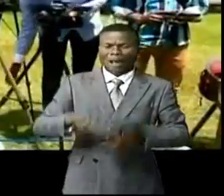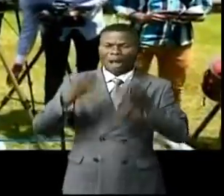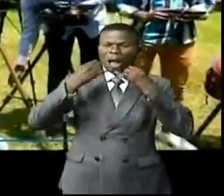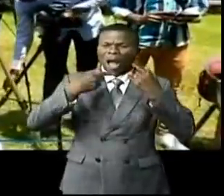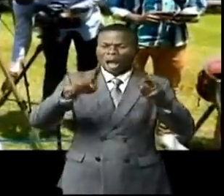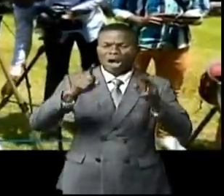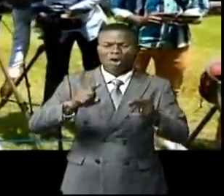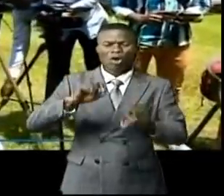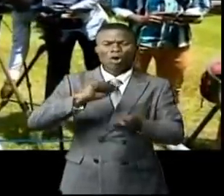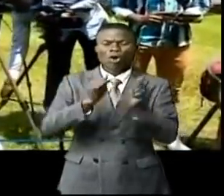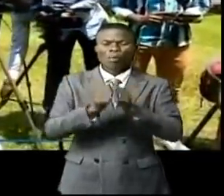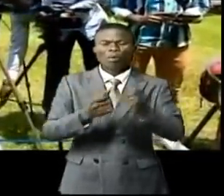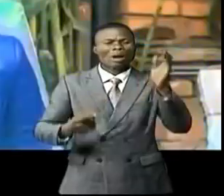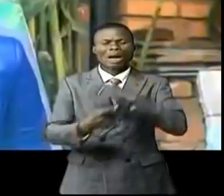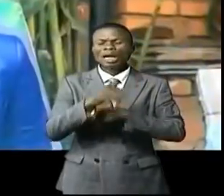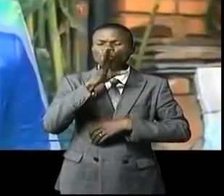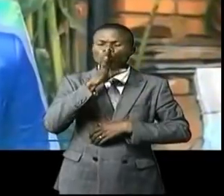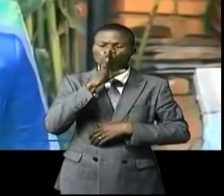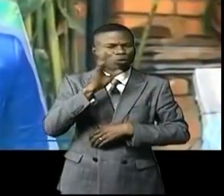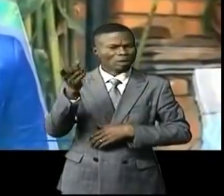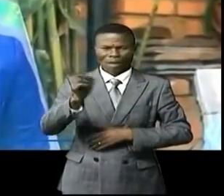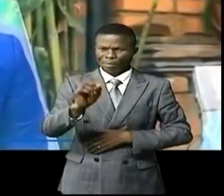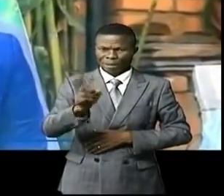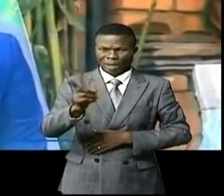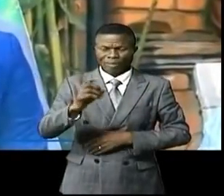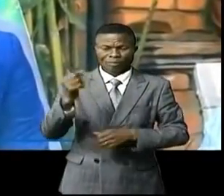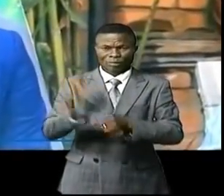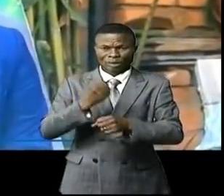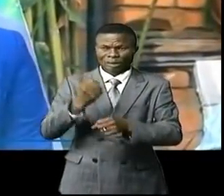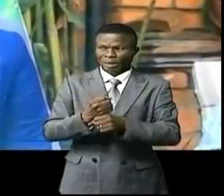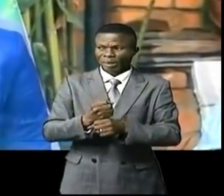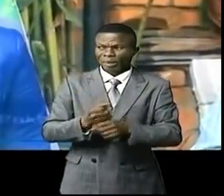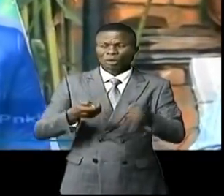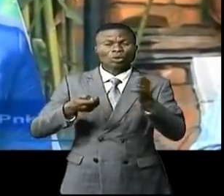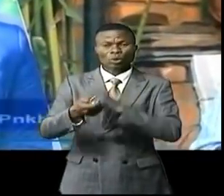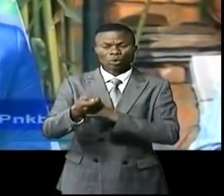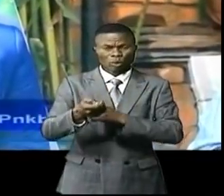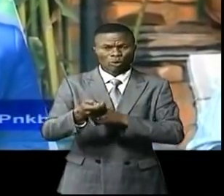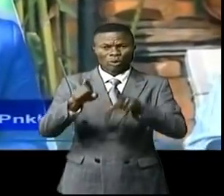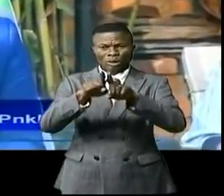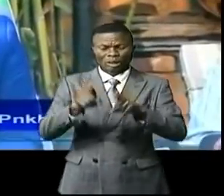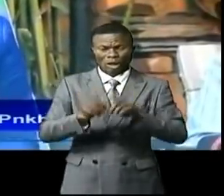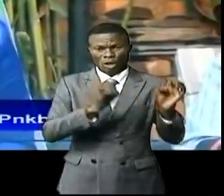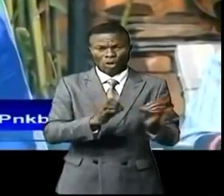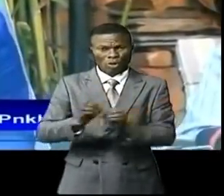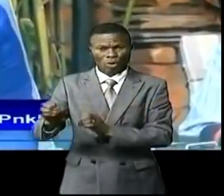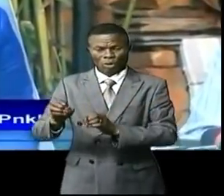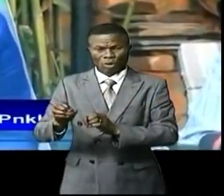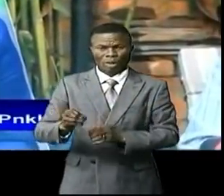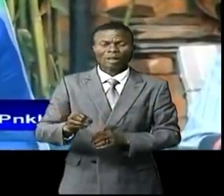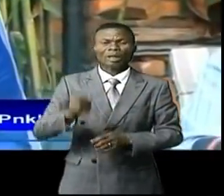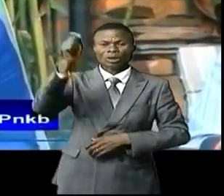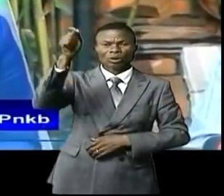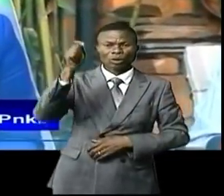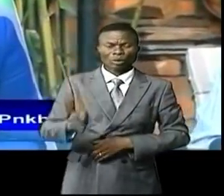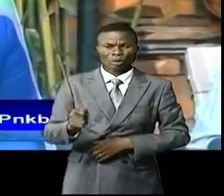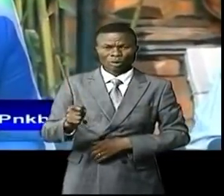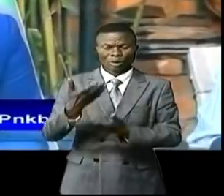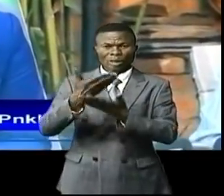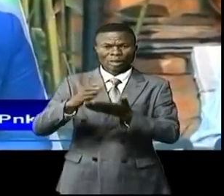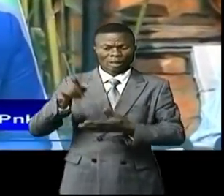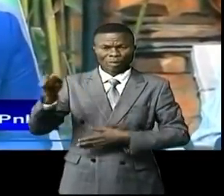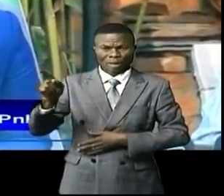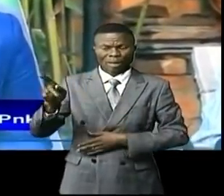des accusations sans preuve. Les opérations de ratissage organisées par les FRDC dans la zone Lemera